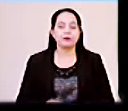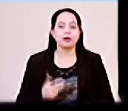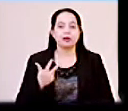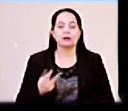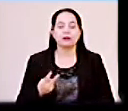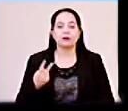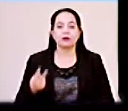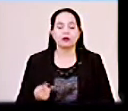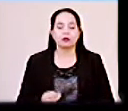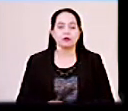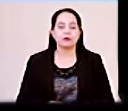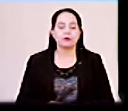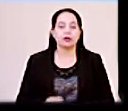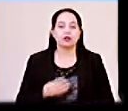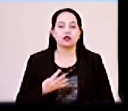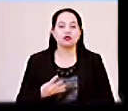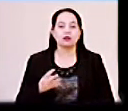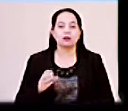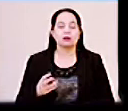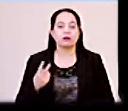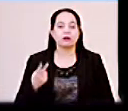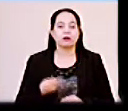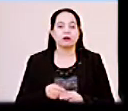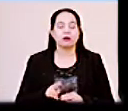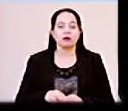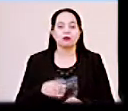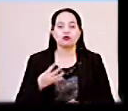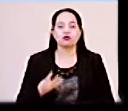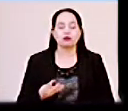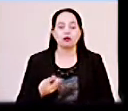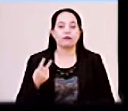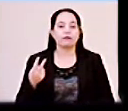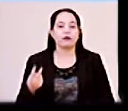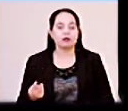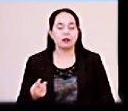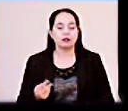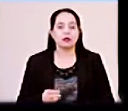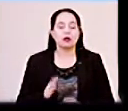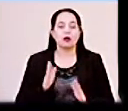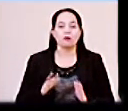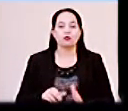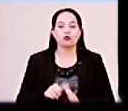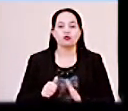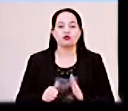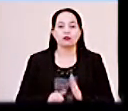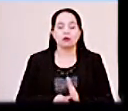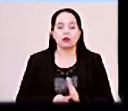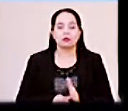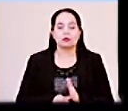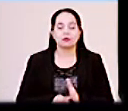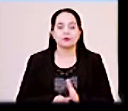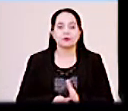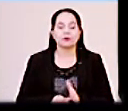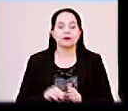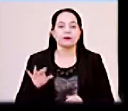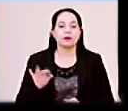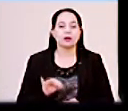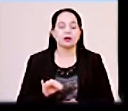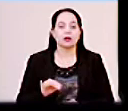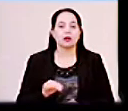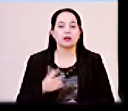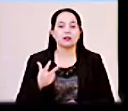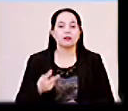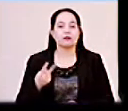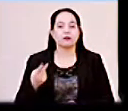3 в квадрате. 4c в квадрате – это 4 в квадрате, будет 16, и 3